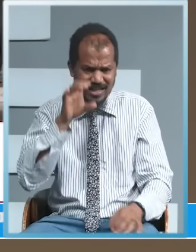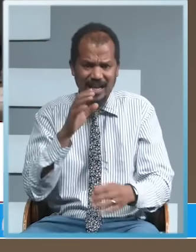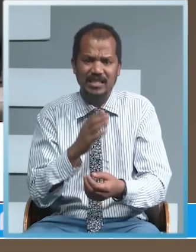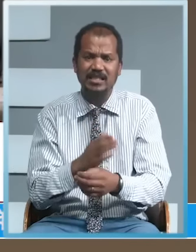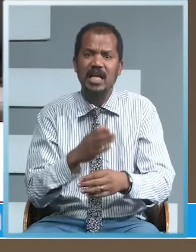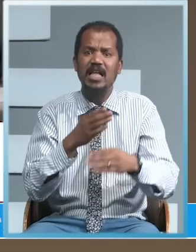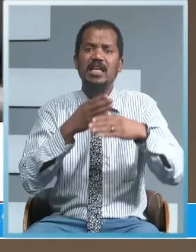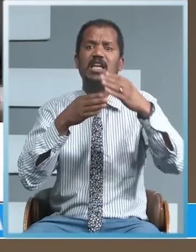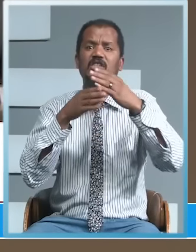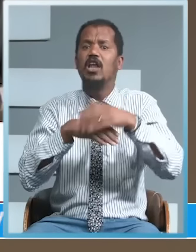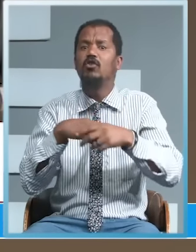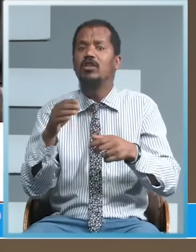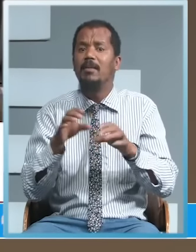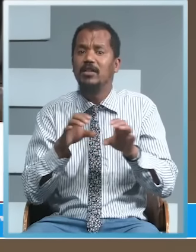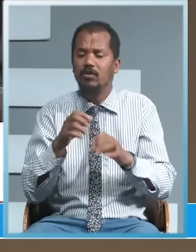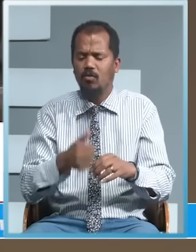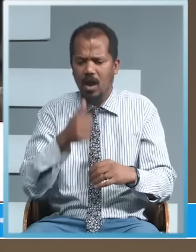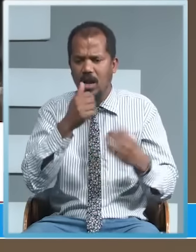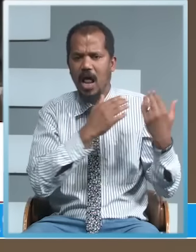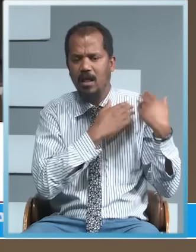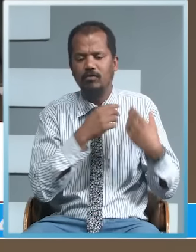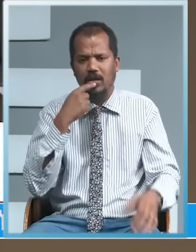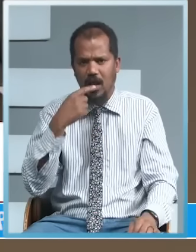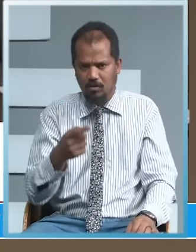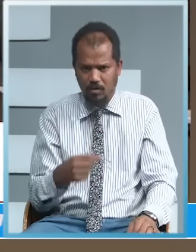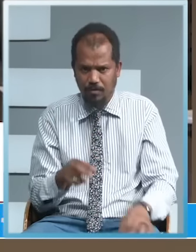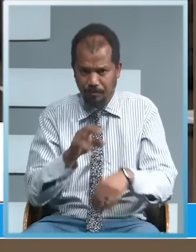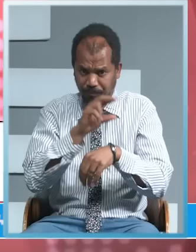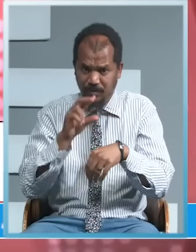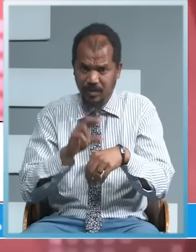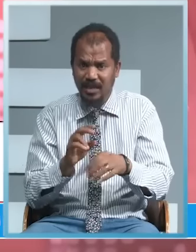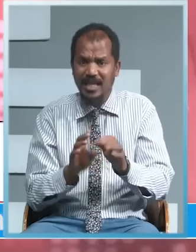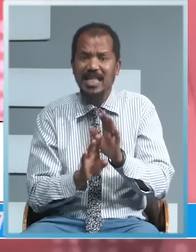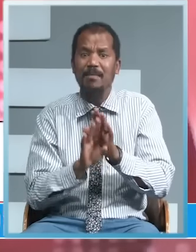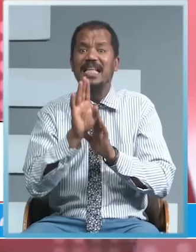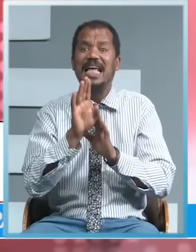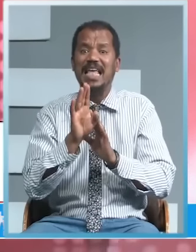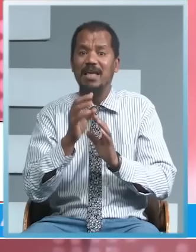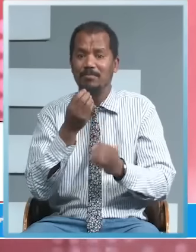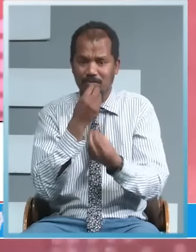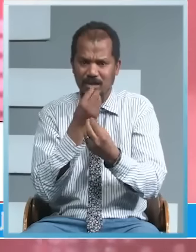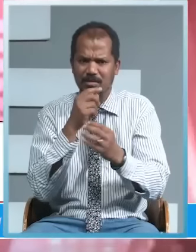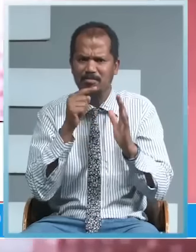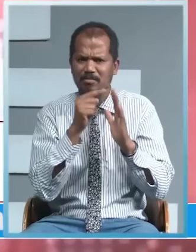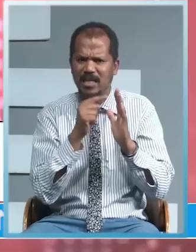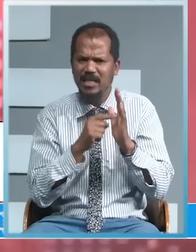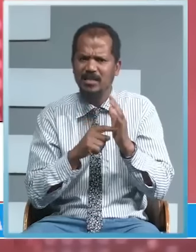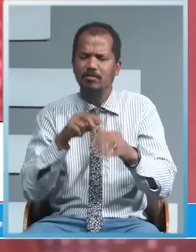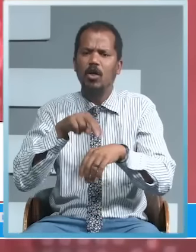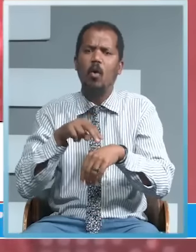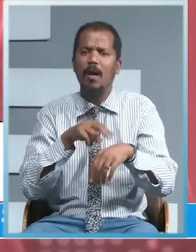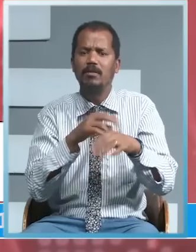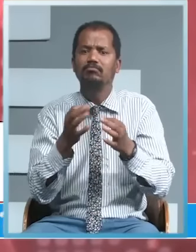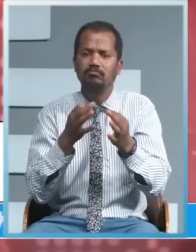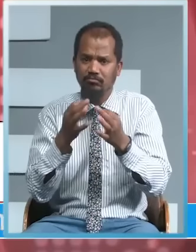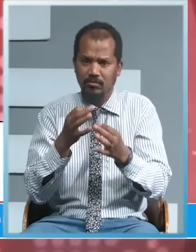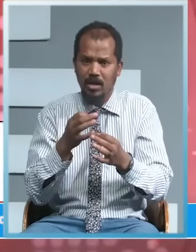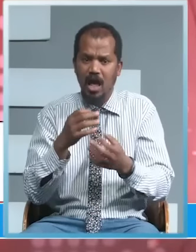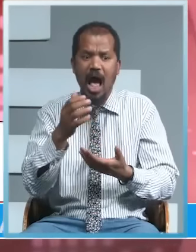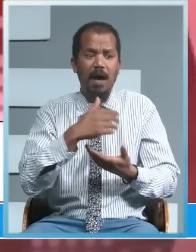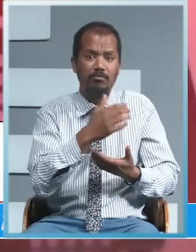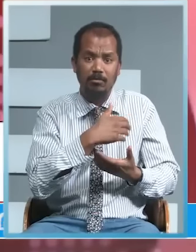ደረጃዎች እንዲወጣላቸው መደረጉንም ዋና ዳይሬክተሯ ተናግረዋል። ብሔራዊ የበለጸገ ምግብ ምልክትንም ተቋም ያስተዋወቀ ሲሆን